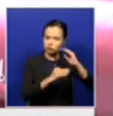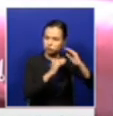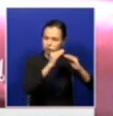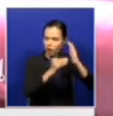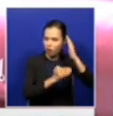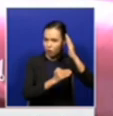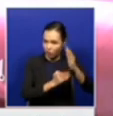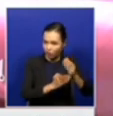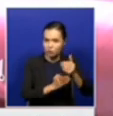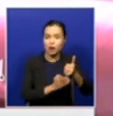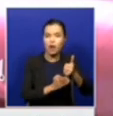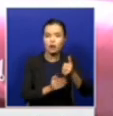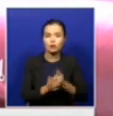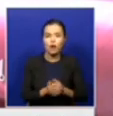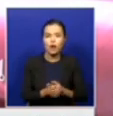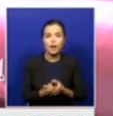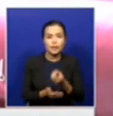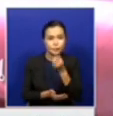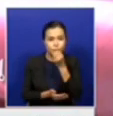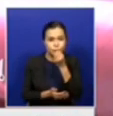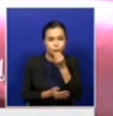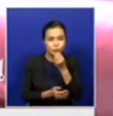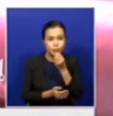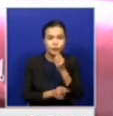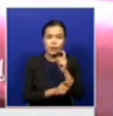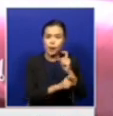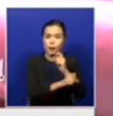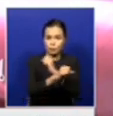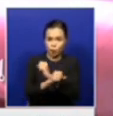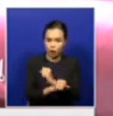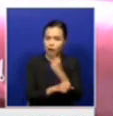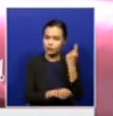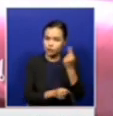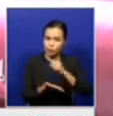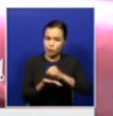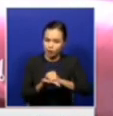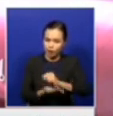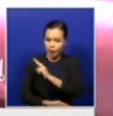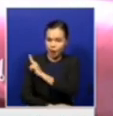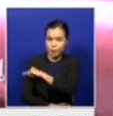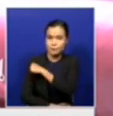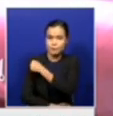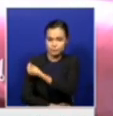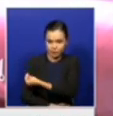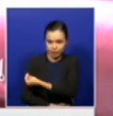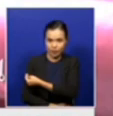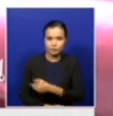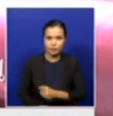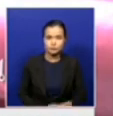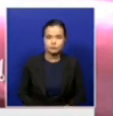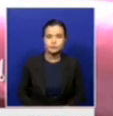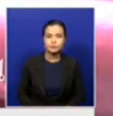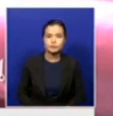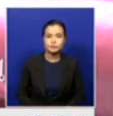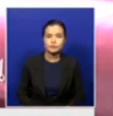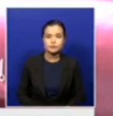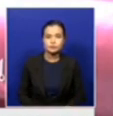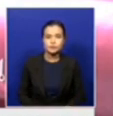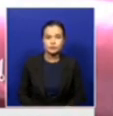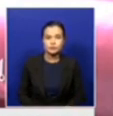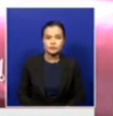ะครับจะเป็นเรื่องของอาหารปลอดภัยการท่องเที่ยวและบริการการแพทย์และสาธารณสุข ขอไปฮะ